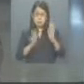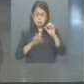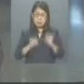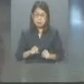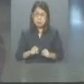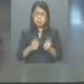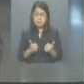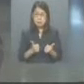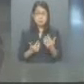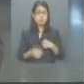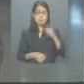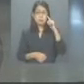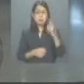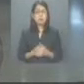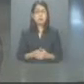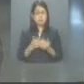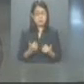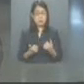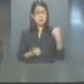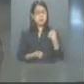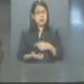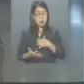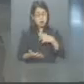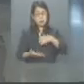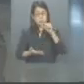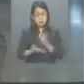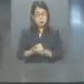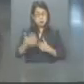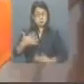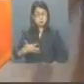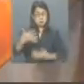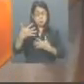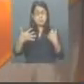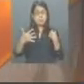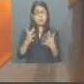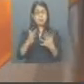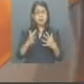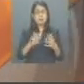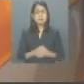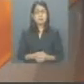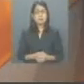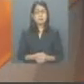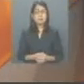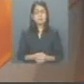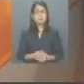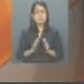ล่าสุดนั้นยังคงมีผู้แสดงเจตจำนงในการอภิปรายเหลืออยู่เป็นจำนวนมากครับคุณสิริมาครับ ขอบคุณคุณอนุชาค่ะ